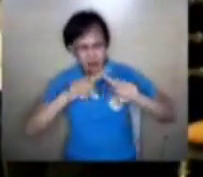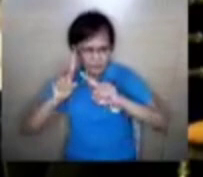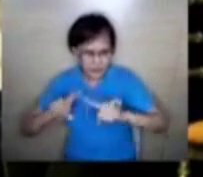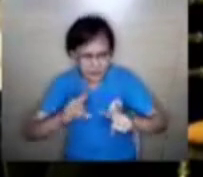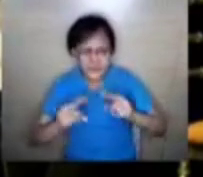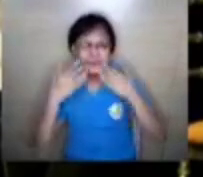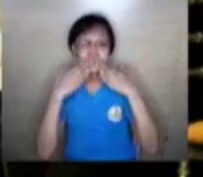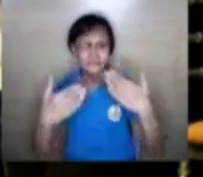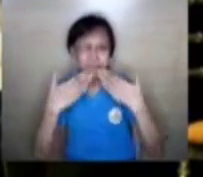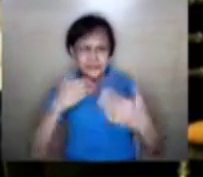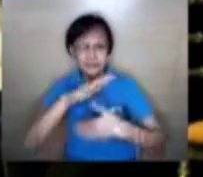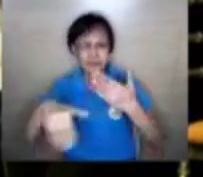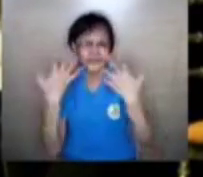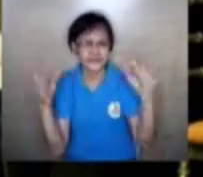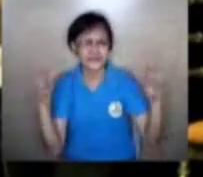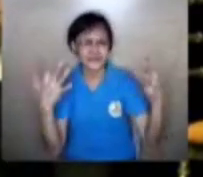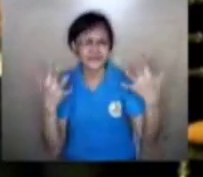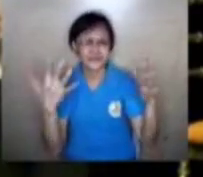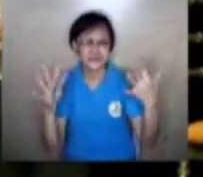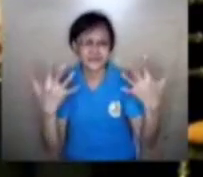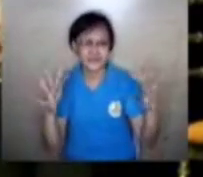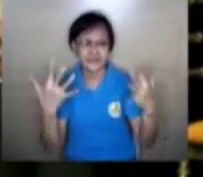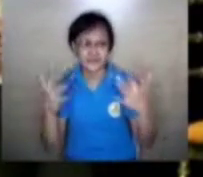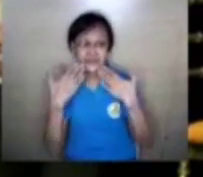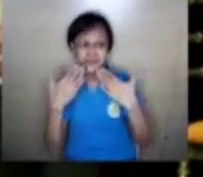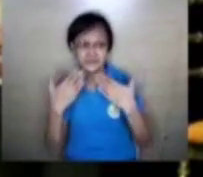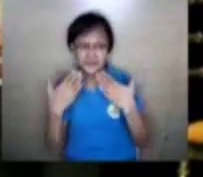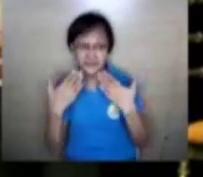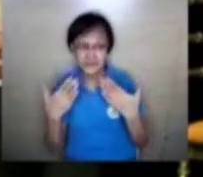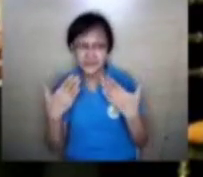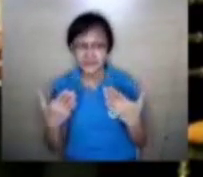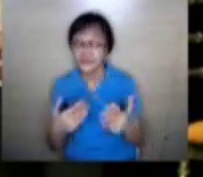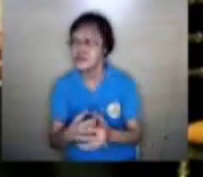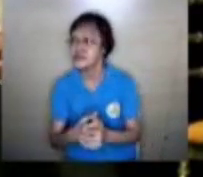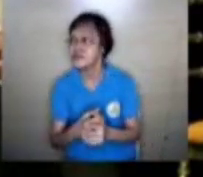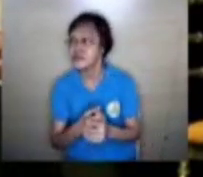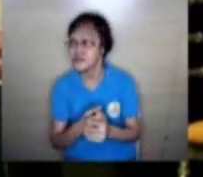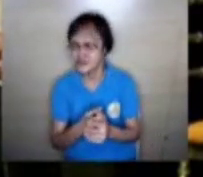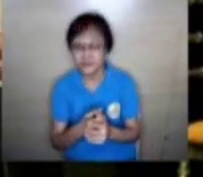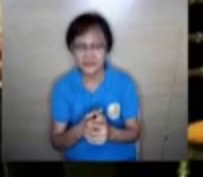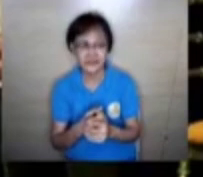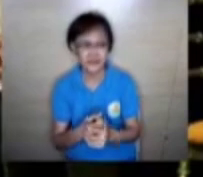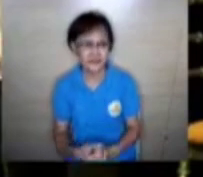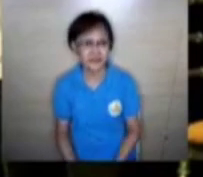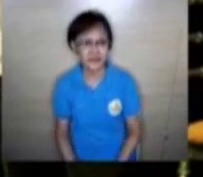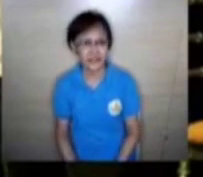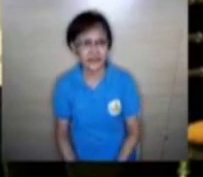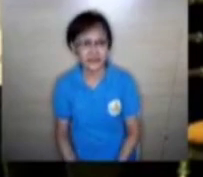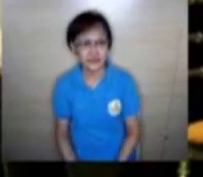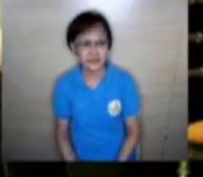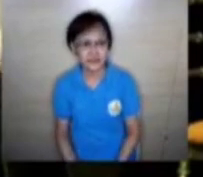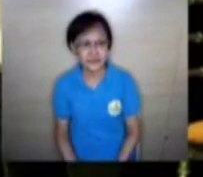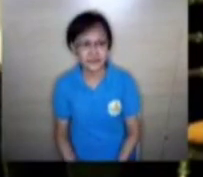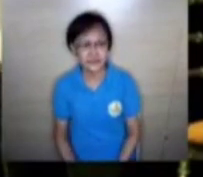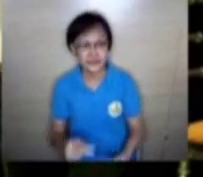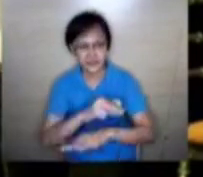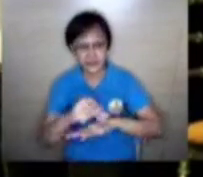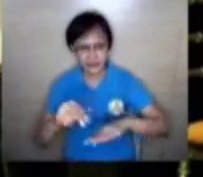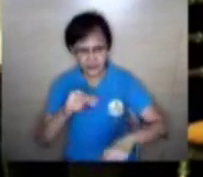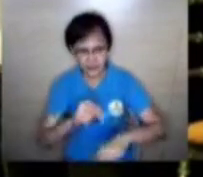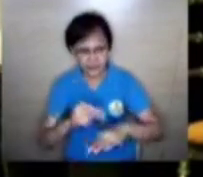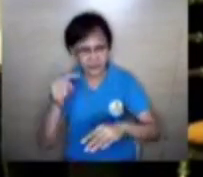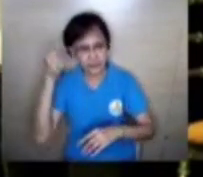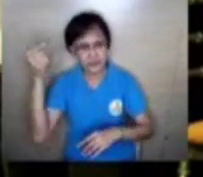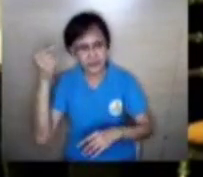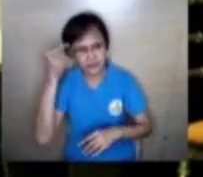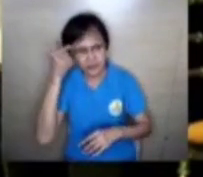medical frontliners na pinoprotektahan po tayo araw-araw. Sa nasyonal na pamahalaan,